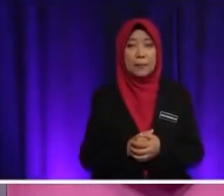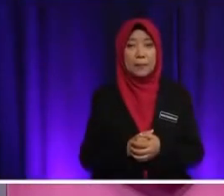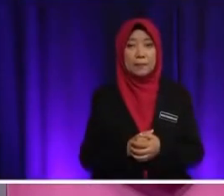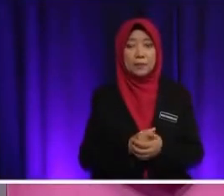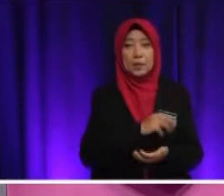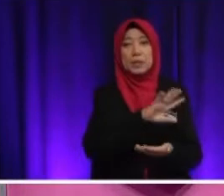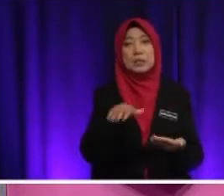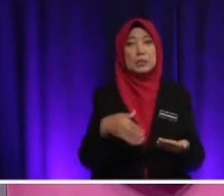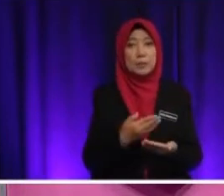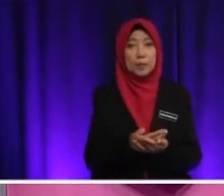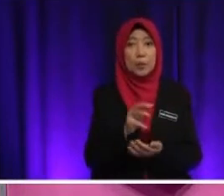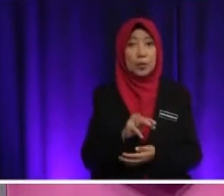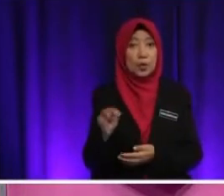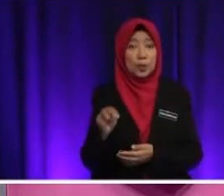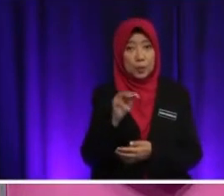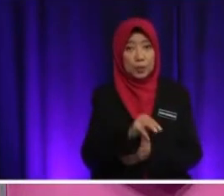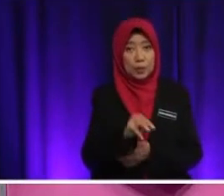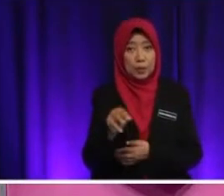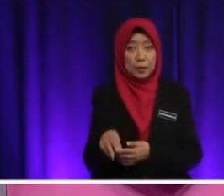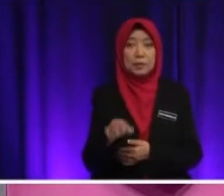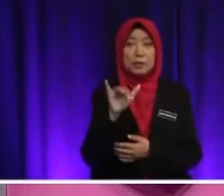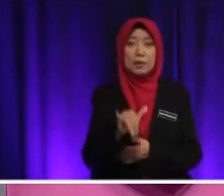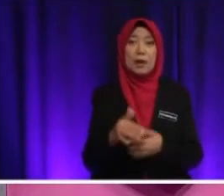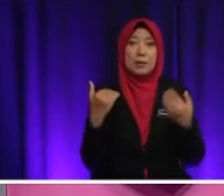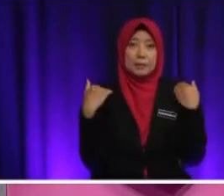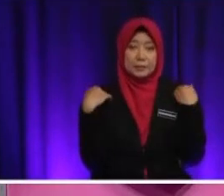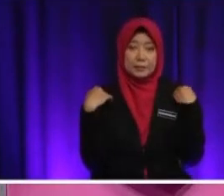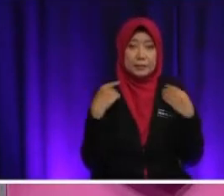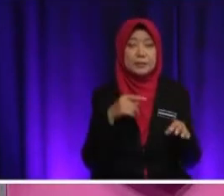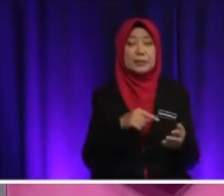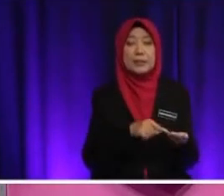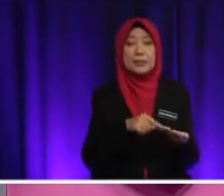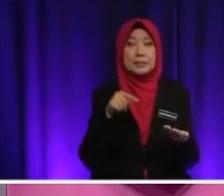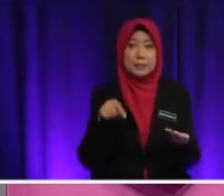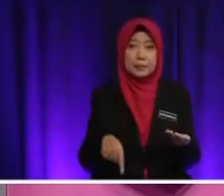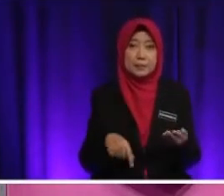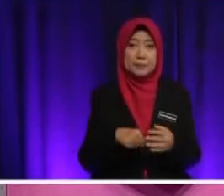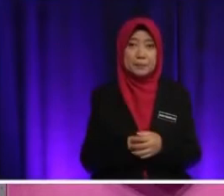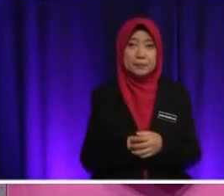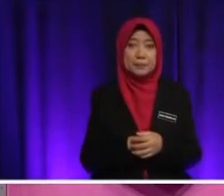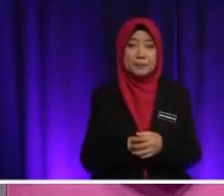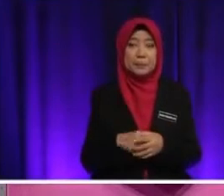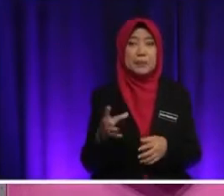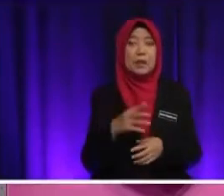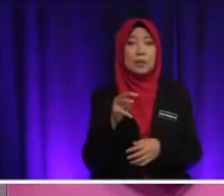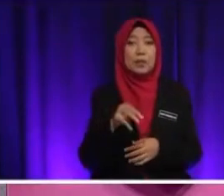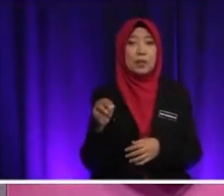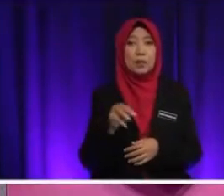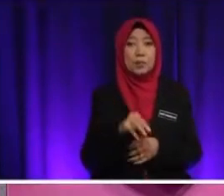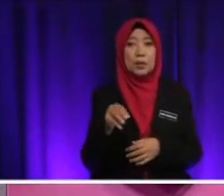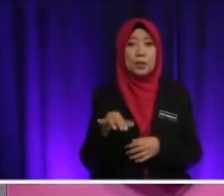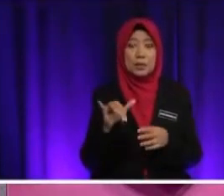kepada semua murid-murid yang berada di studio bersama kita dalam Google Meet. Dan juga murid-murid yang